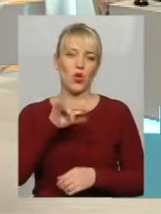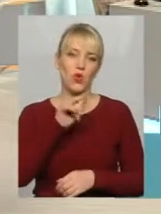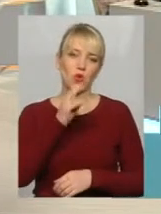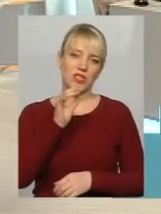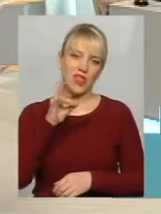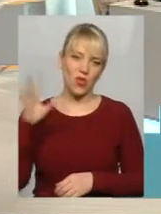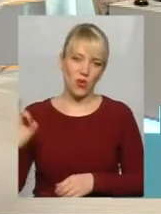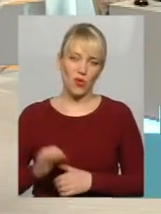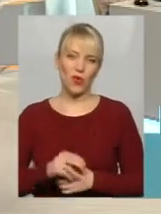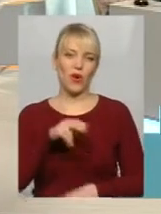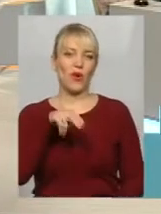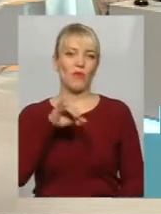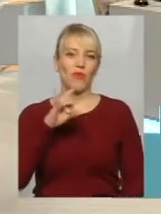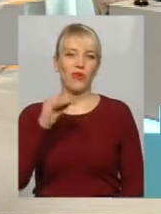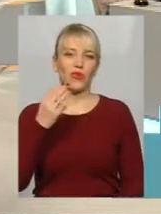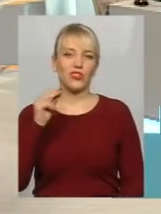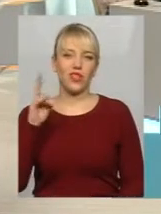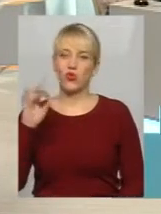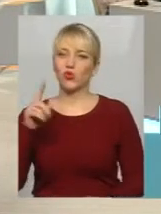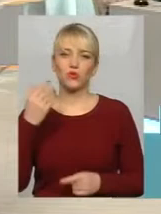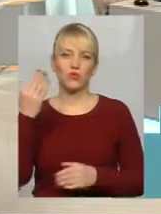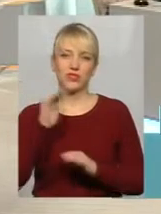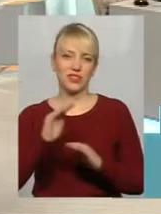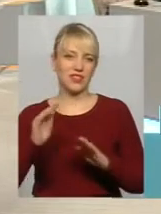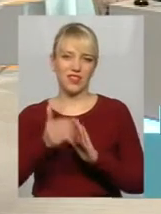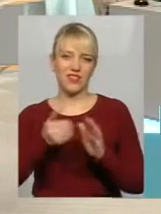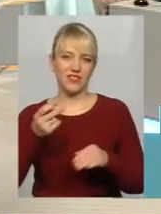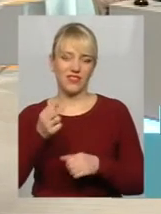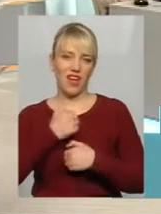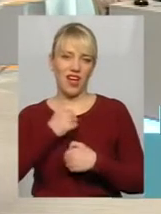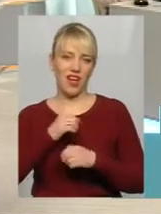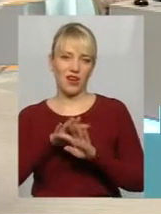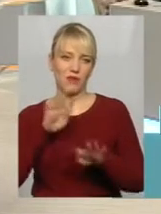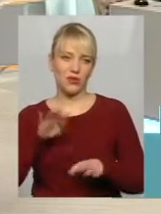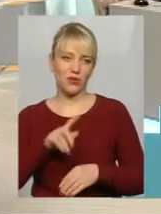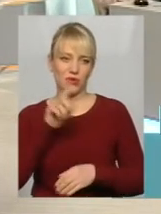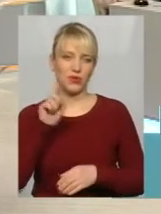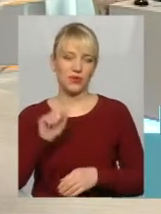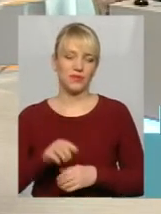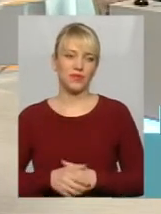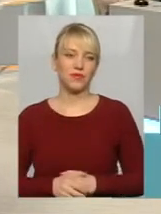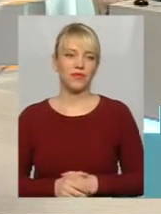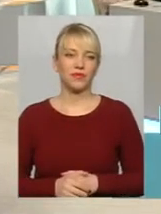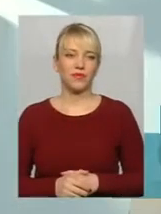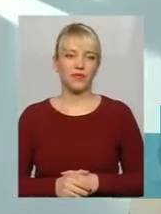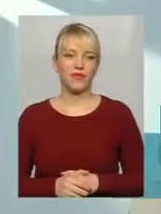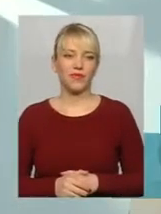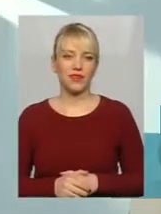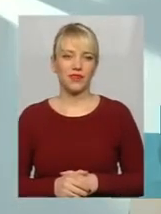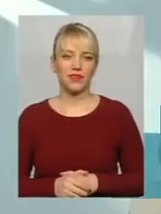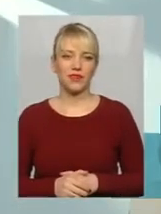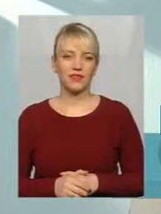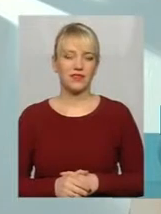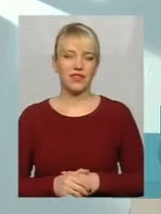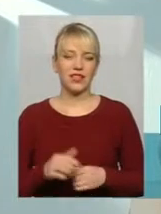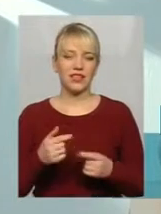Луценка, Порошенка? Чому їх не призивають в армію? Дякую. Може, ви знаєте, гарне питання. Чому? Я вам пропоную звернутися